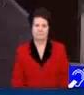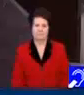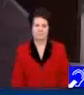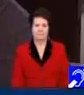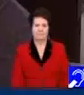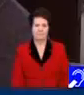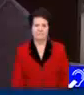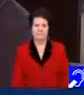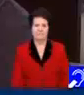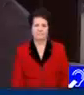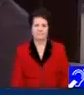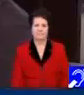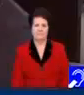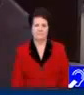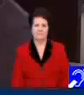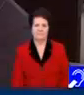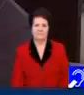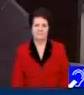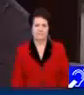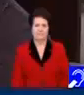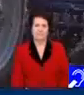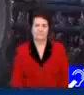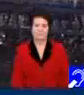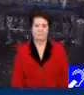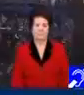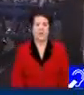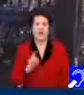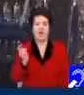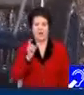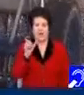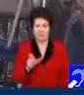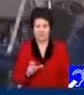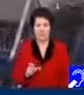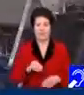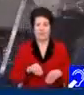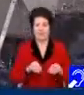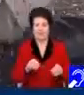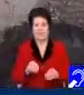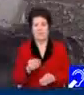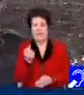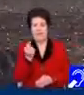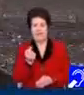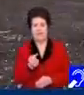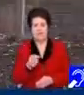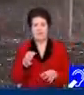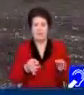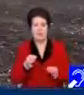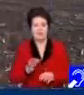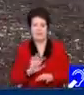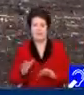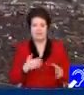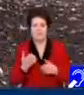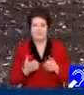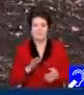значит, реагирует на такие колебания температур. Agricultorii care au semănat grâu de toamnă nu trebuie să-și facă griji. Acesta nu